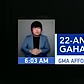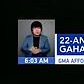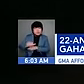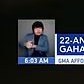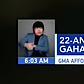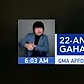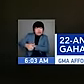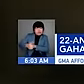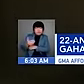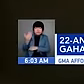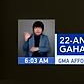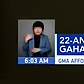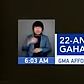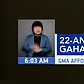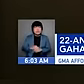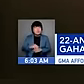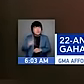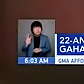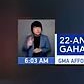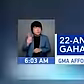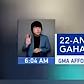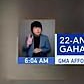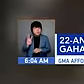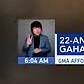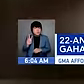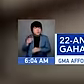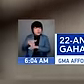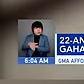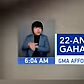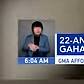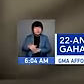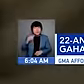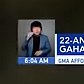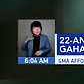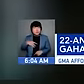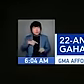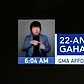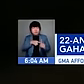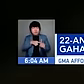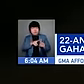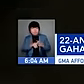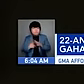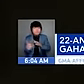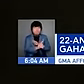yung babae doon, tapos tinulungan ng mga bystander,